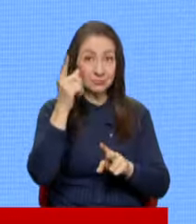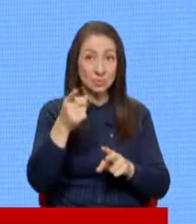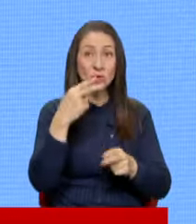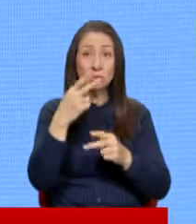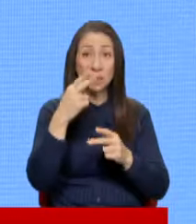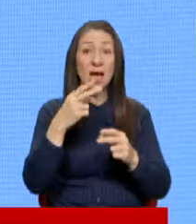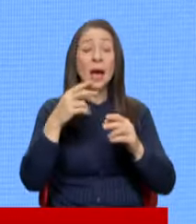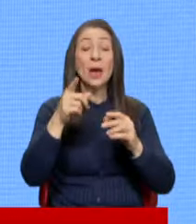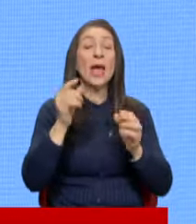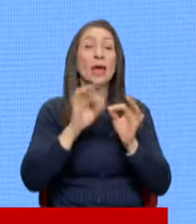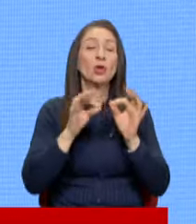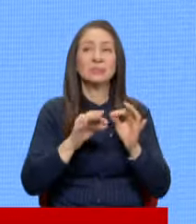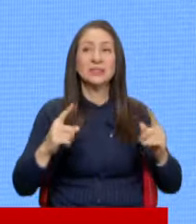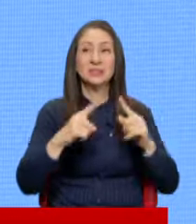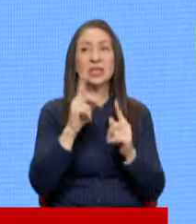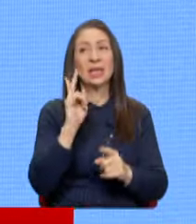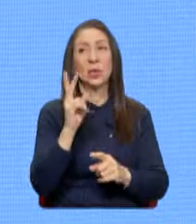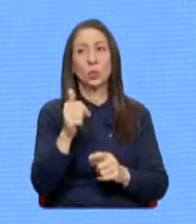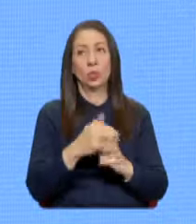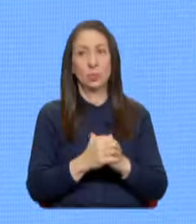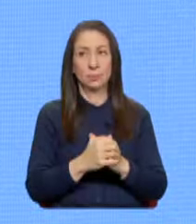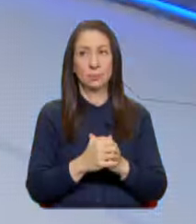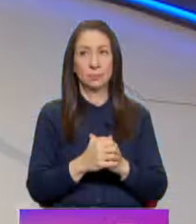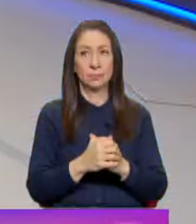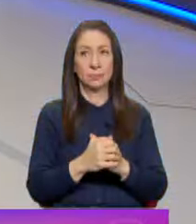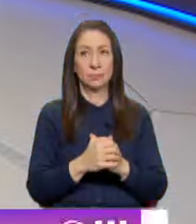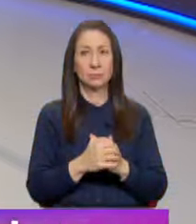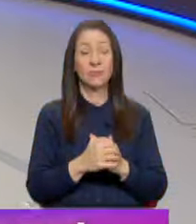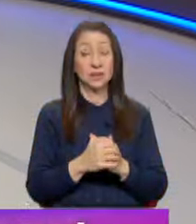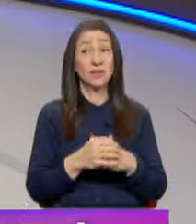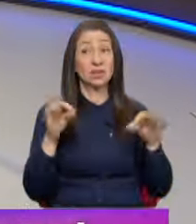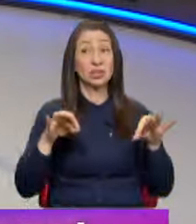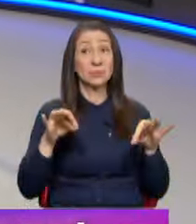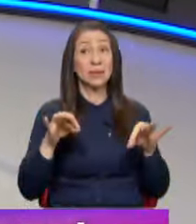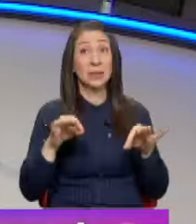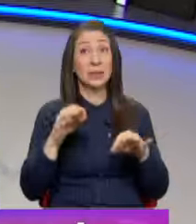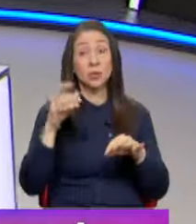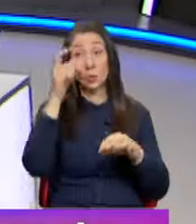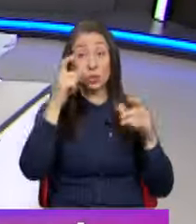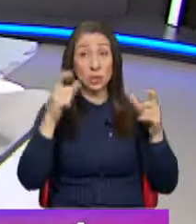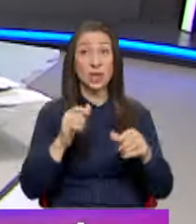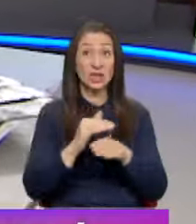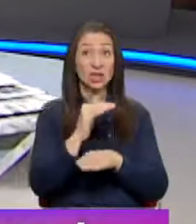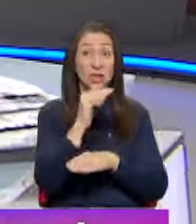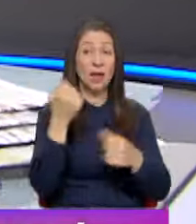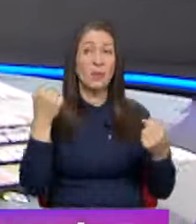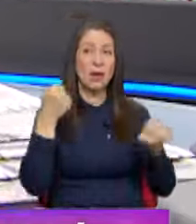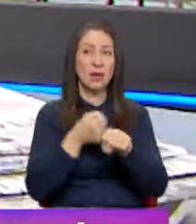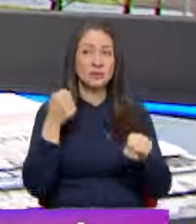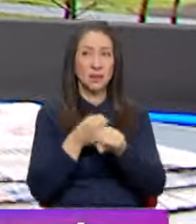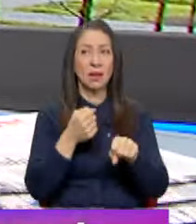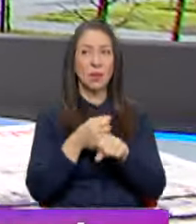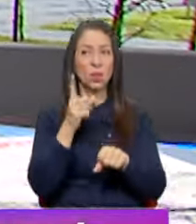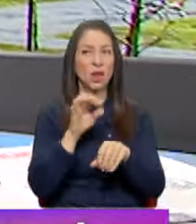aldığı Avrasya ekonomi Zirvesi ik gün sürecek ve şimdi memlekette yaşanan kazalar o